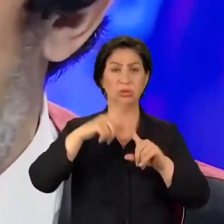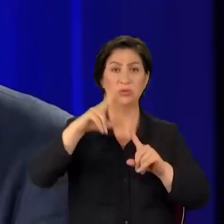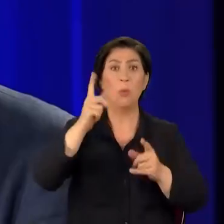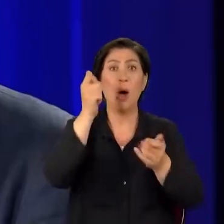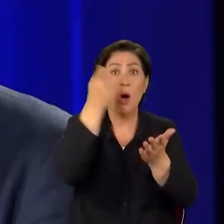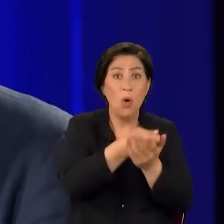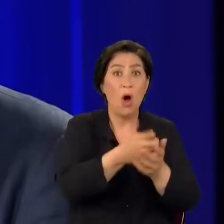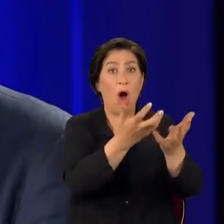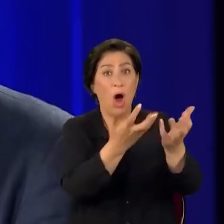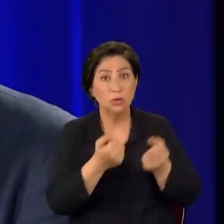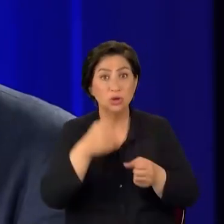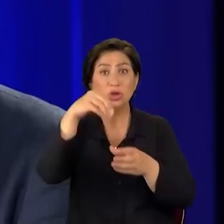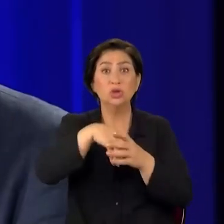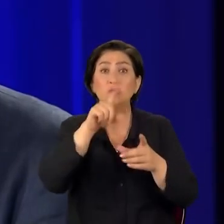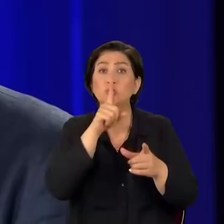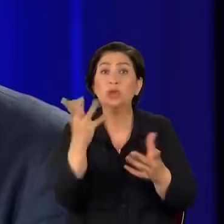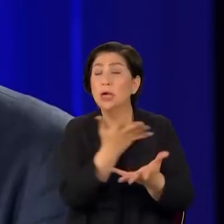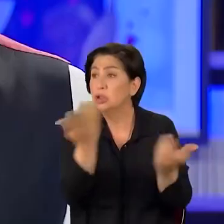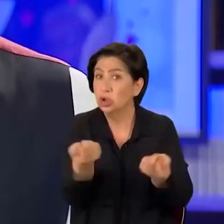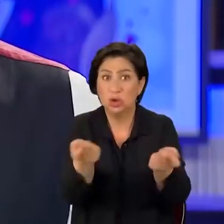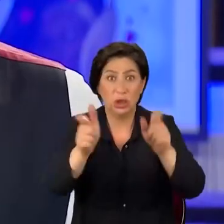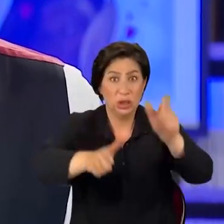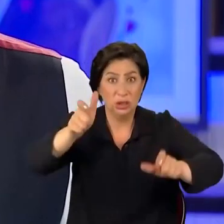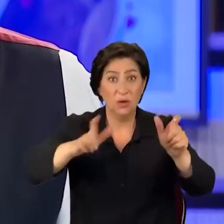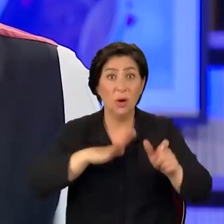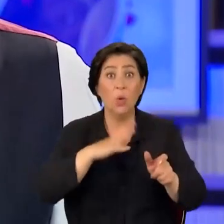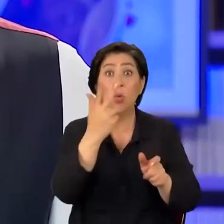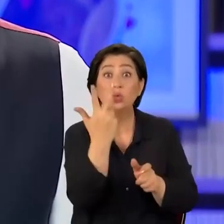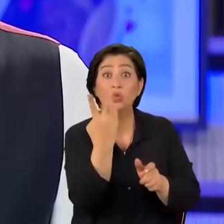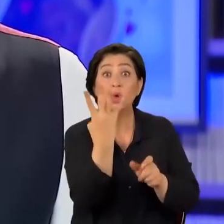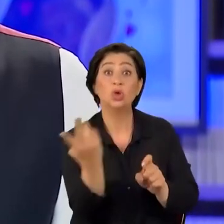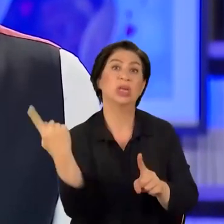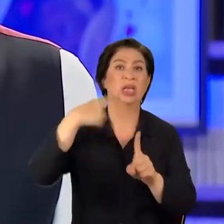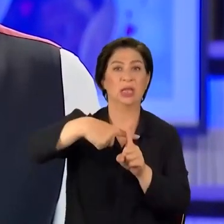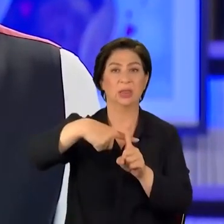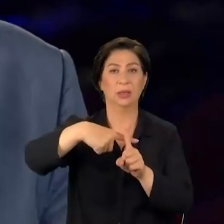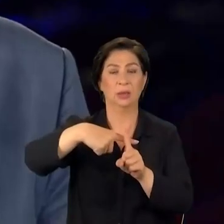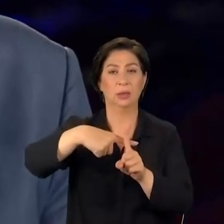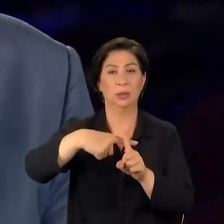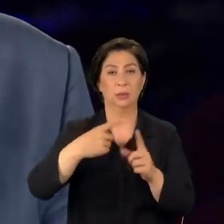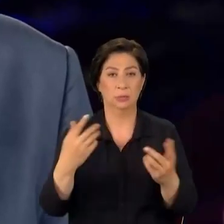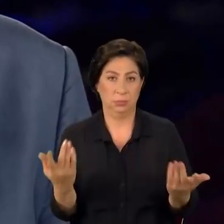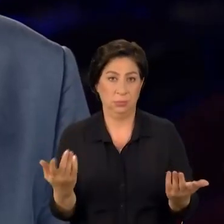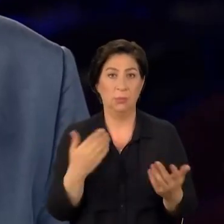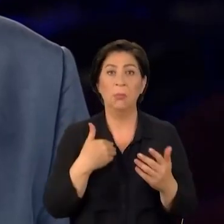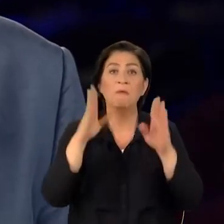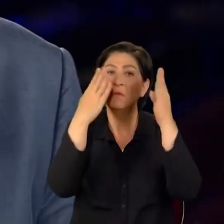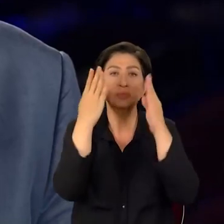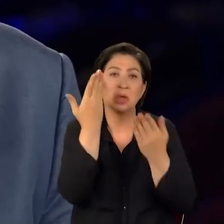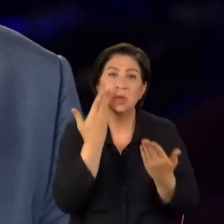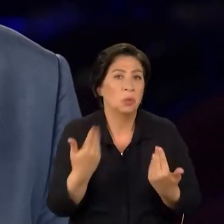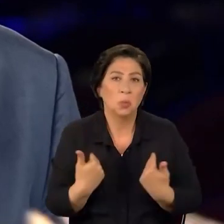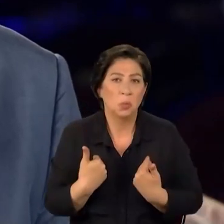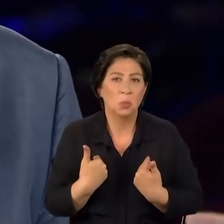yatırım yapılmış, içeride yüzlerce kişi çalışıyor. Onun 3 ya da 4 katı. Kesinlikle. Mesela ben Facebook'tan seyrediyorum. Evet,